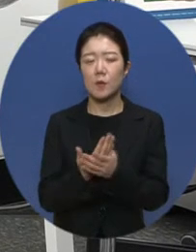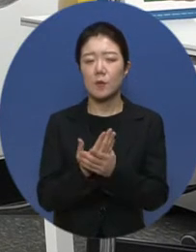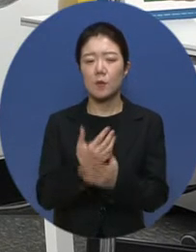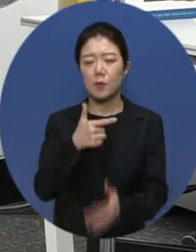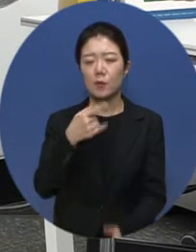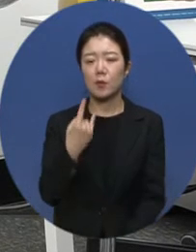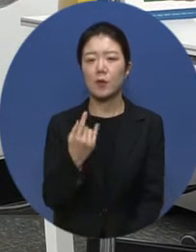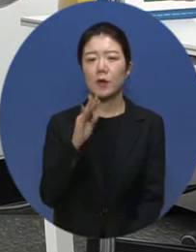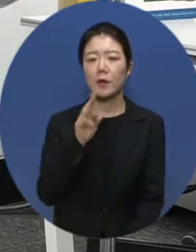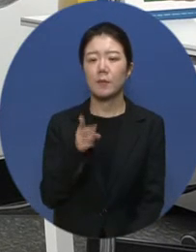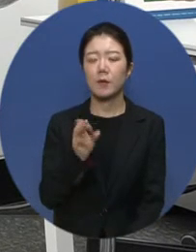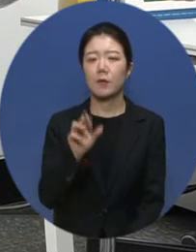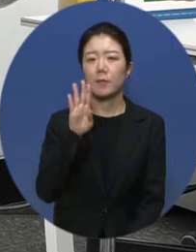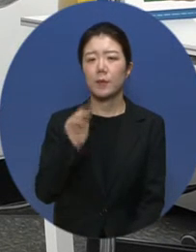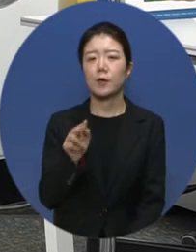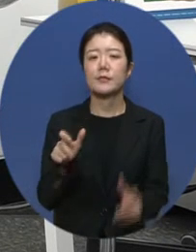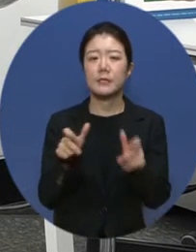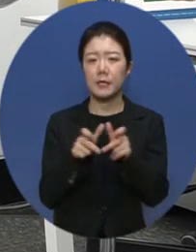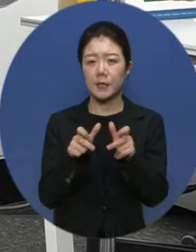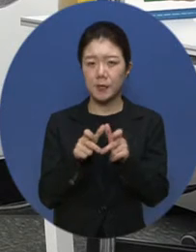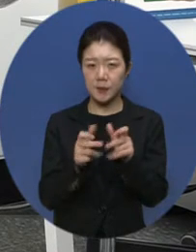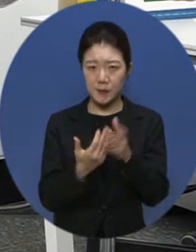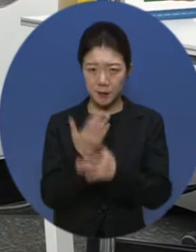뇌병변 장애를 갖게 됐어요. 그래서